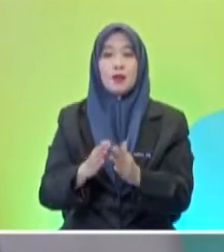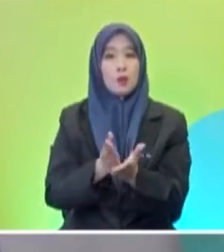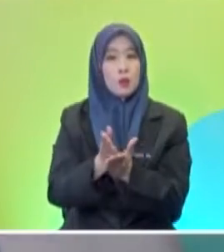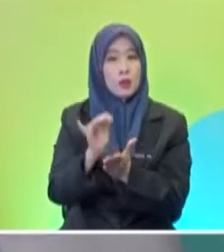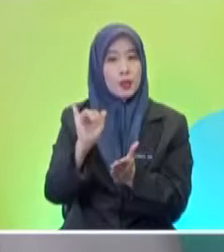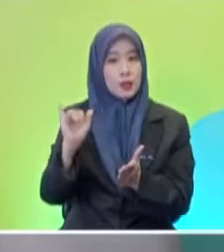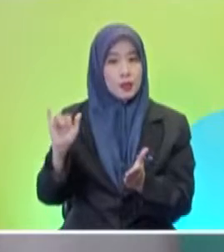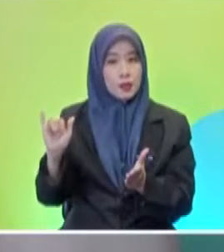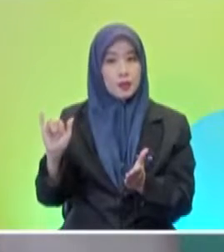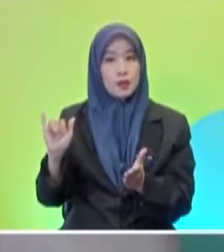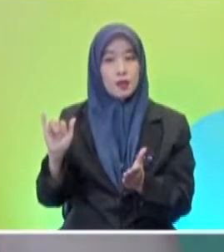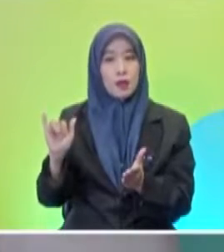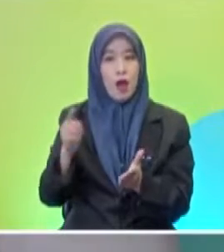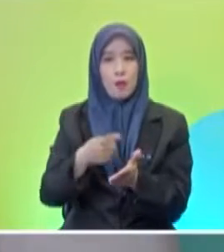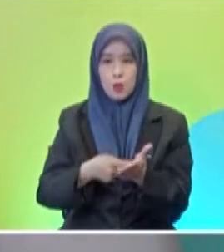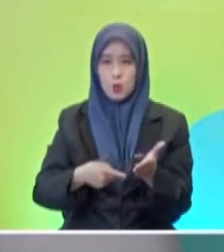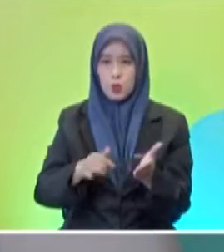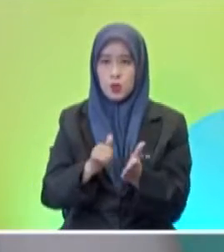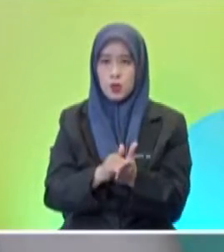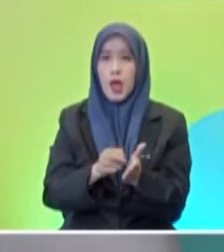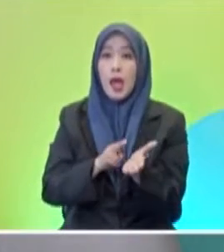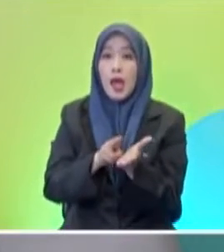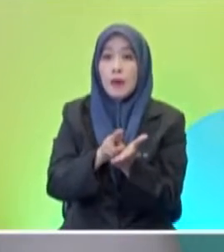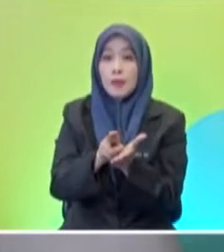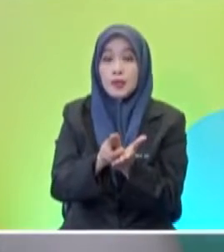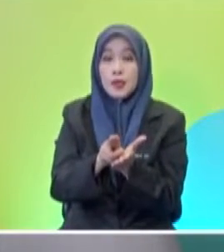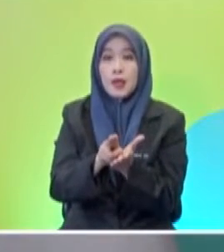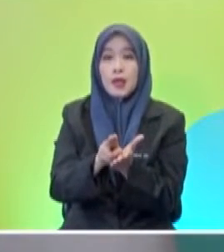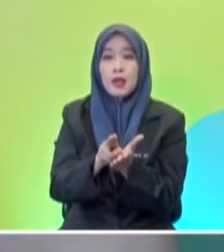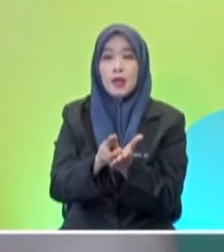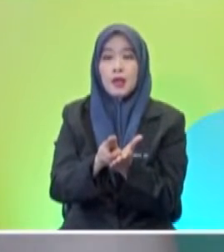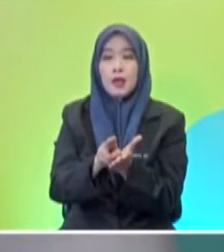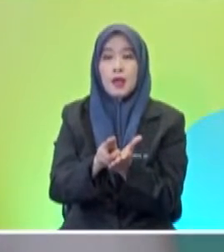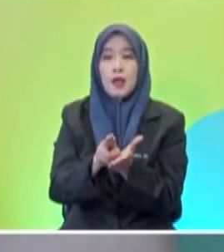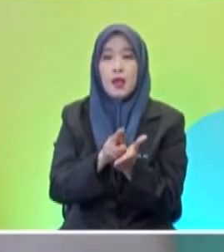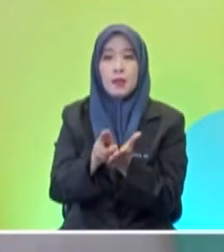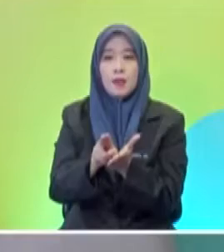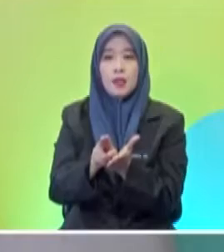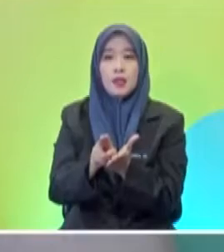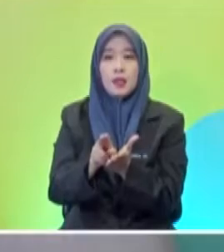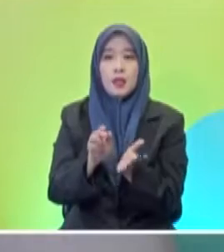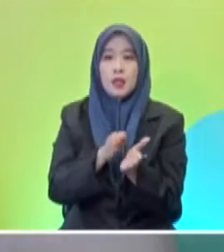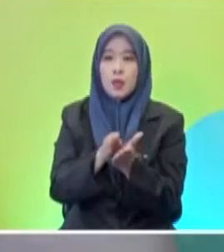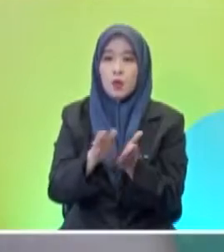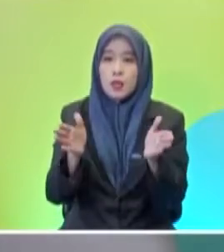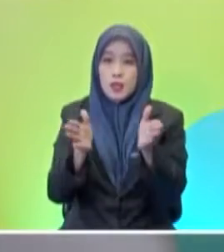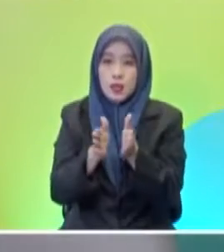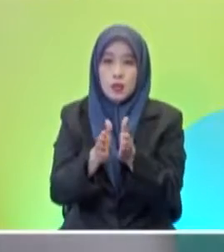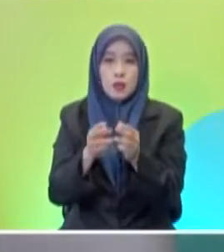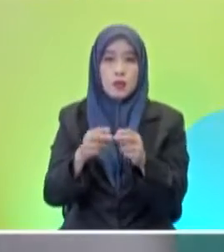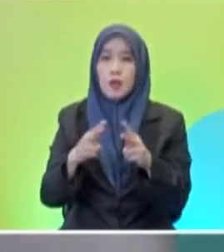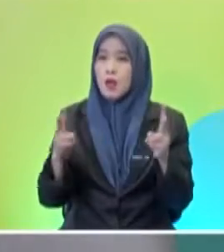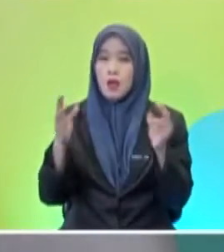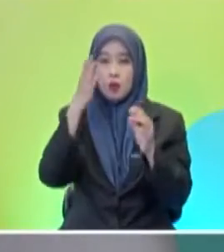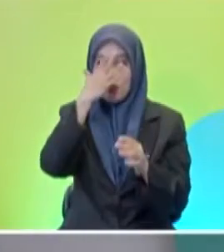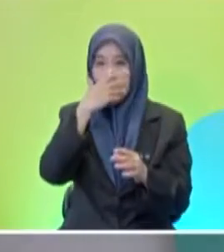seterusnya. Ha, apa itu Fizi? Hamster. Ha, hamster ni ialah tikus kecil. Ha, yang sangat comel.